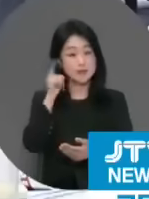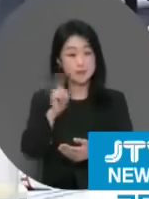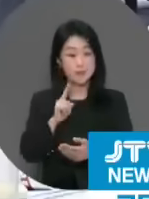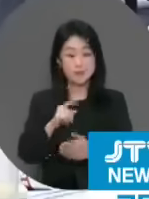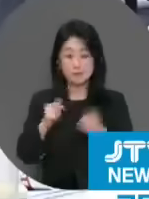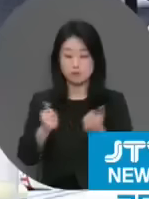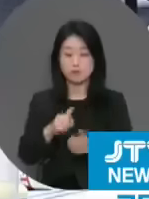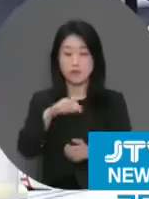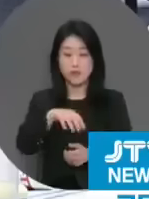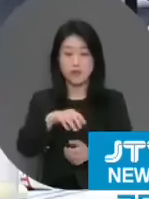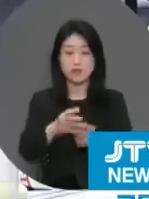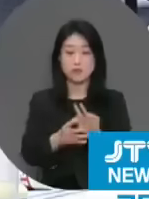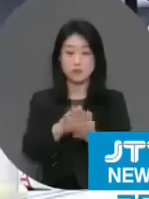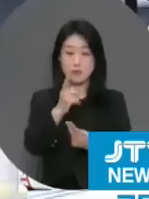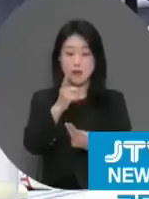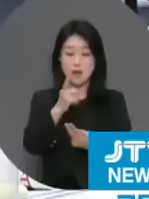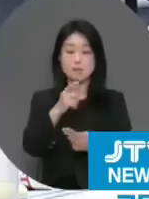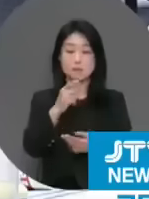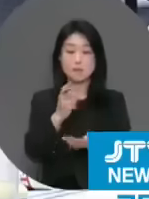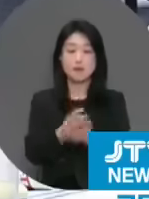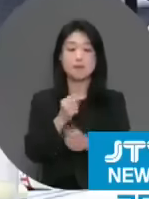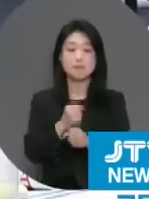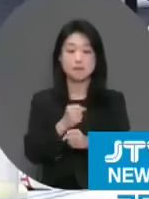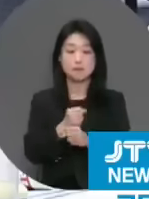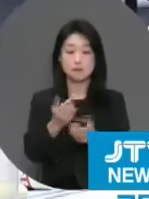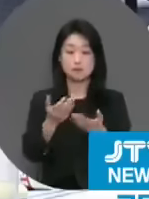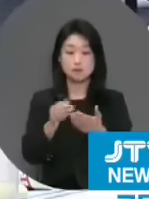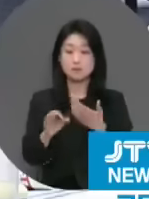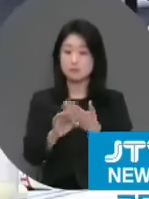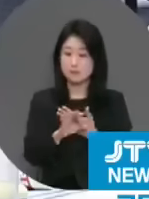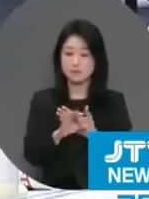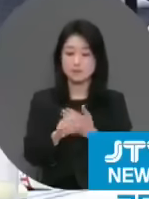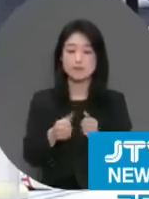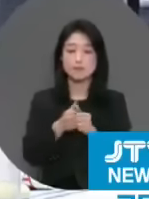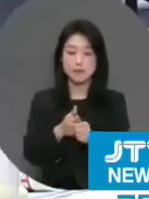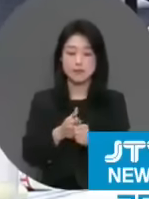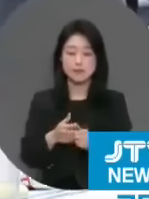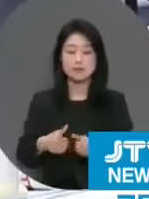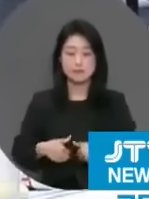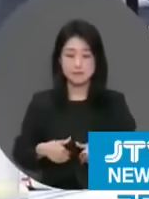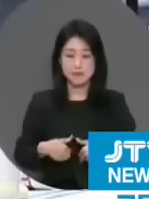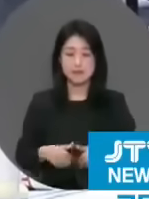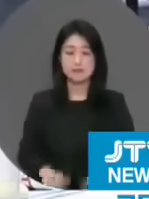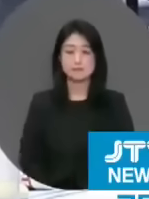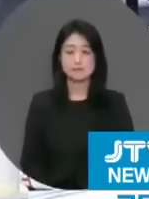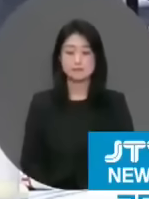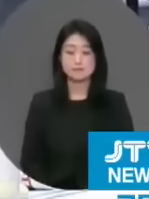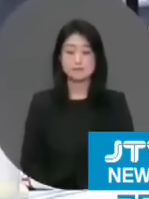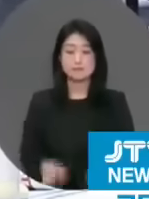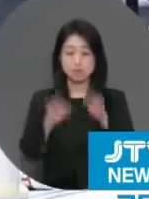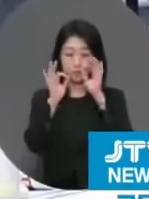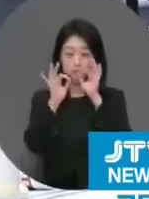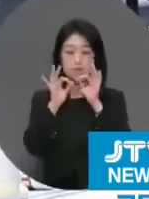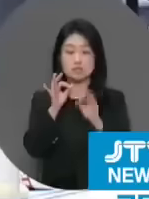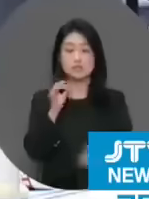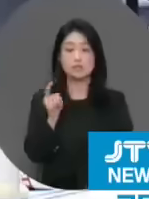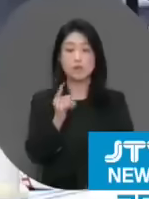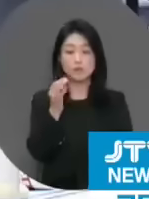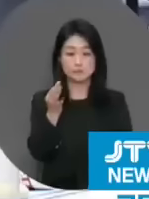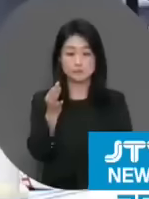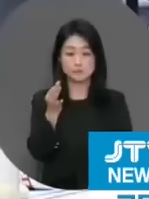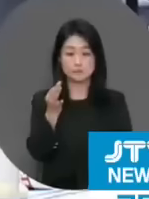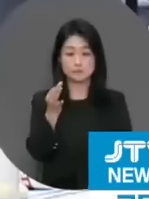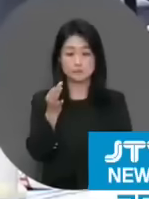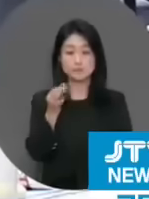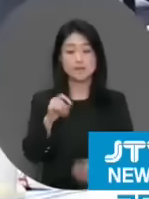국회에서 통합징수법을 만들어 주시면은 뭐 저희는 따라야 되는 입장이고 수신료 수신료에 안정화의 대한,